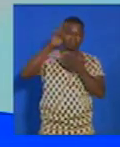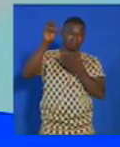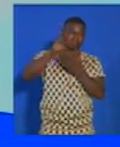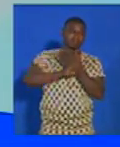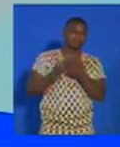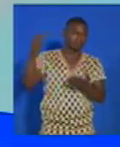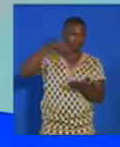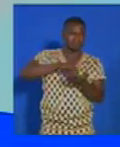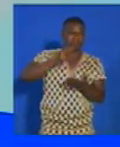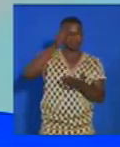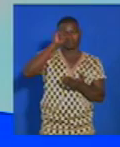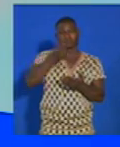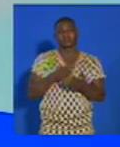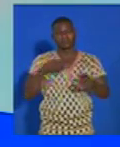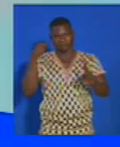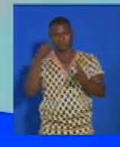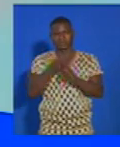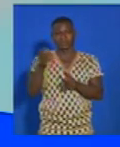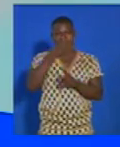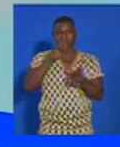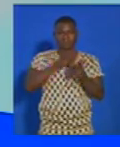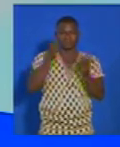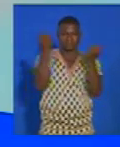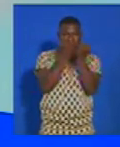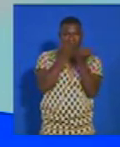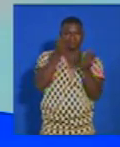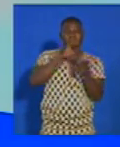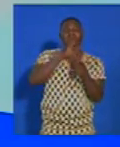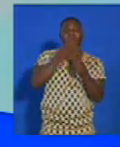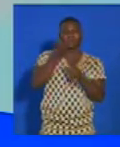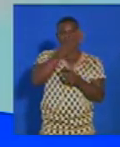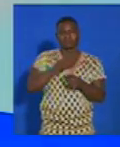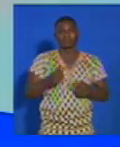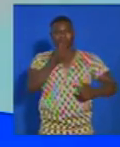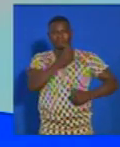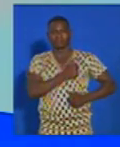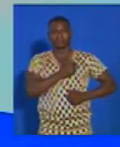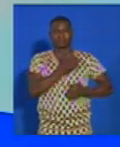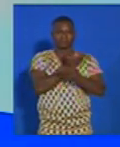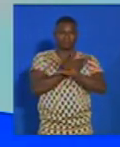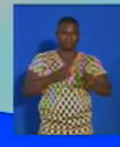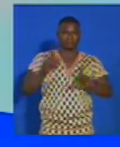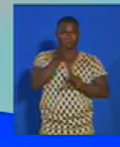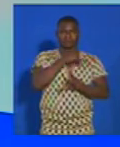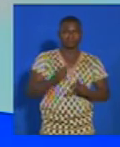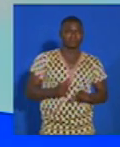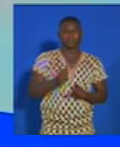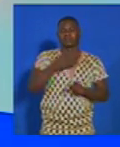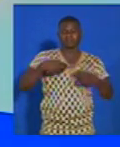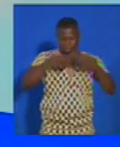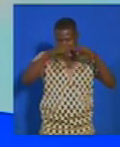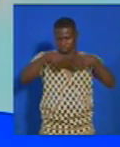Les affrontements entre l'armée nationale libre du maréchal Khalifa Haftar et les troupes loyalistes fidèles au gouvernement de